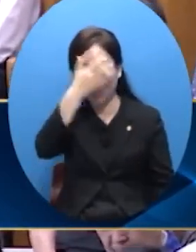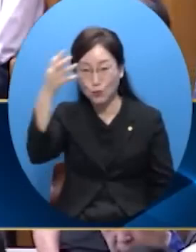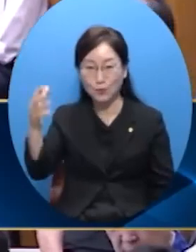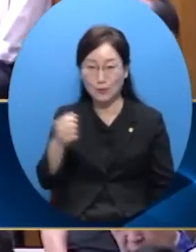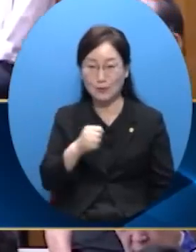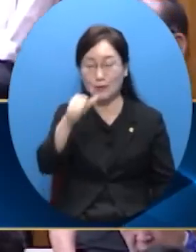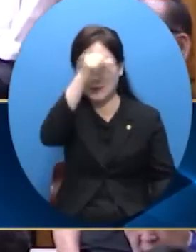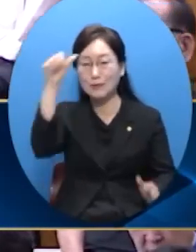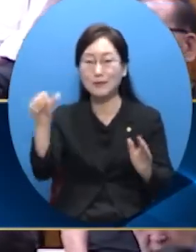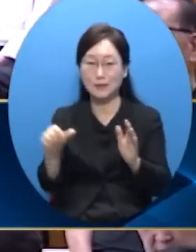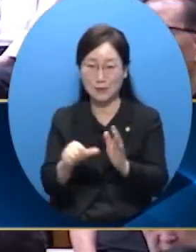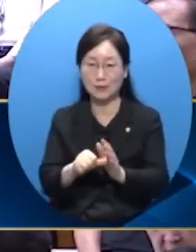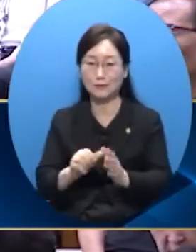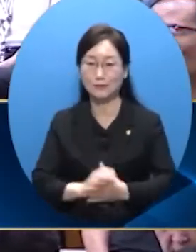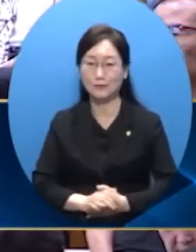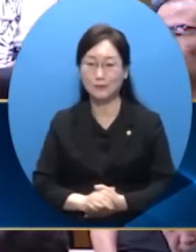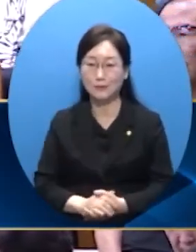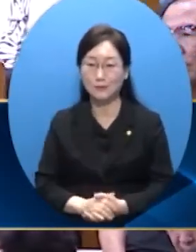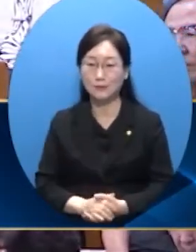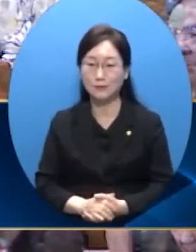꿈꾸는 인생.